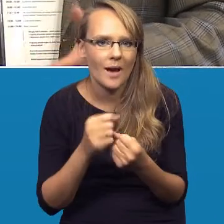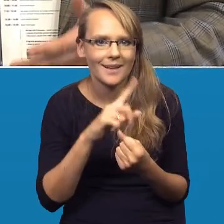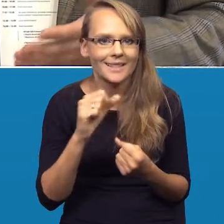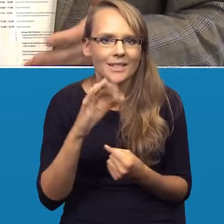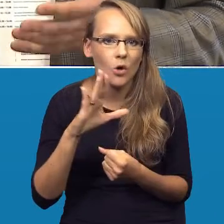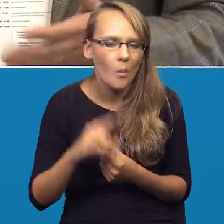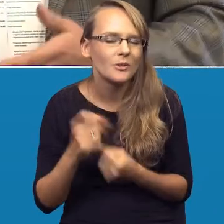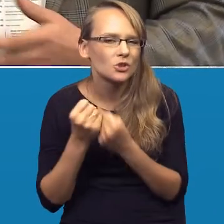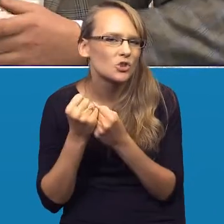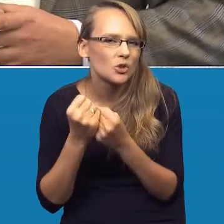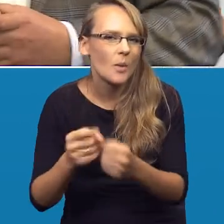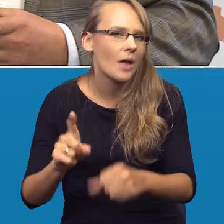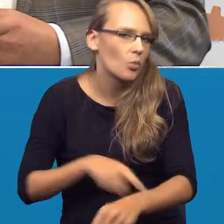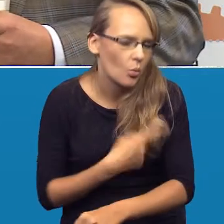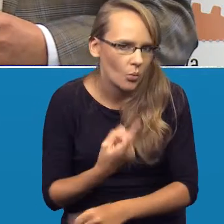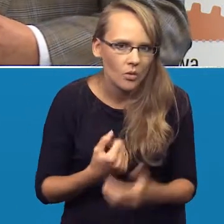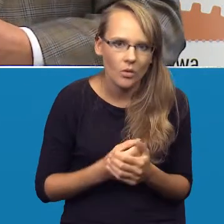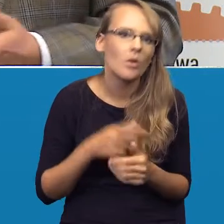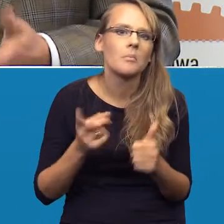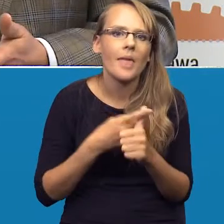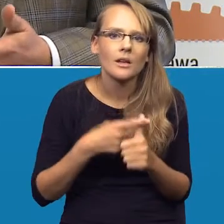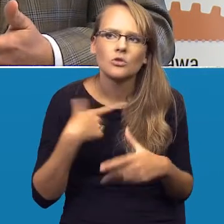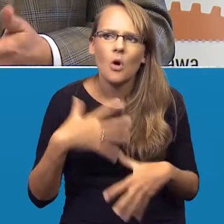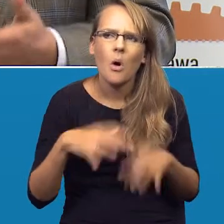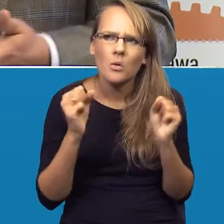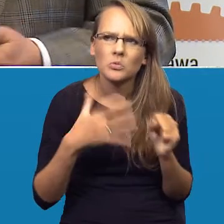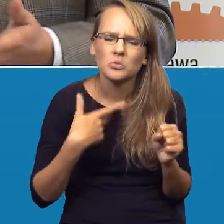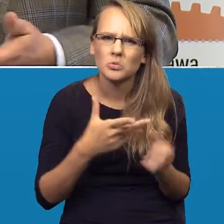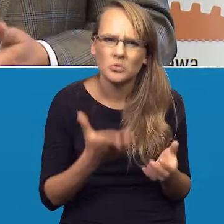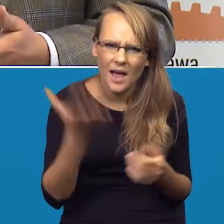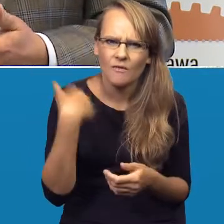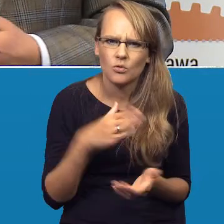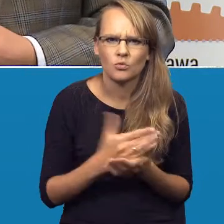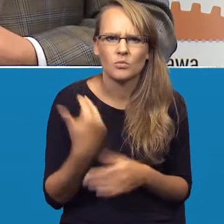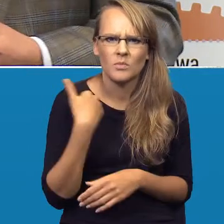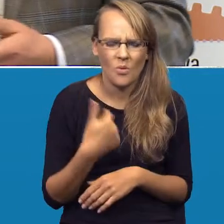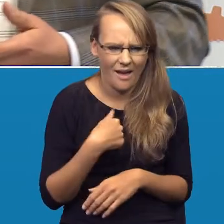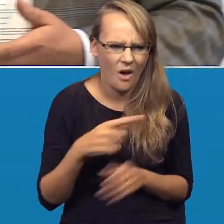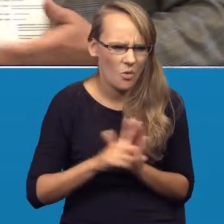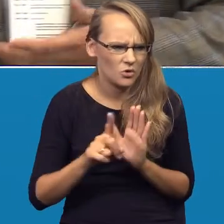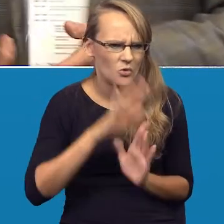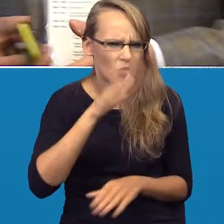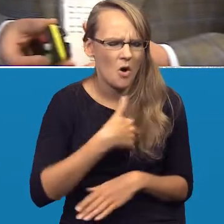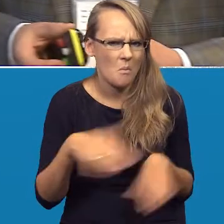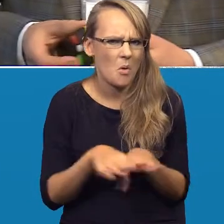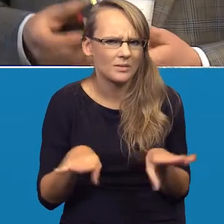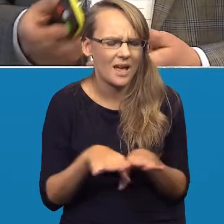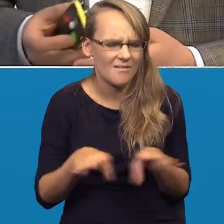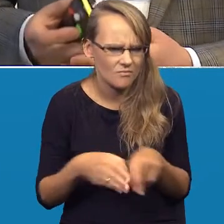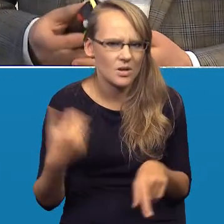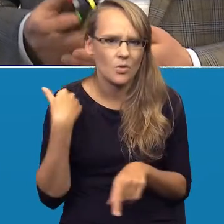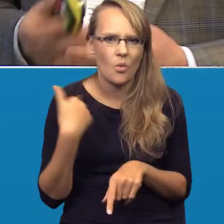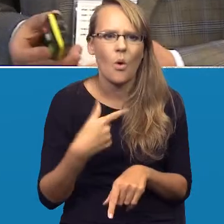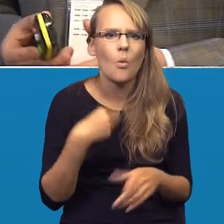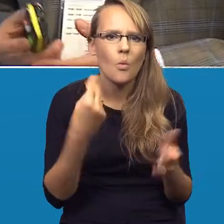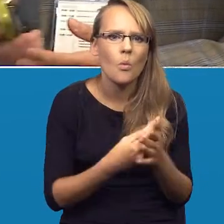I to pierwszy taki był taki odbiór, że przecież to już kiedyś było. No to było, jak ja chodziłem do szkoły podstawowej, że jak się